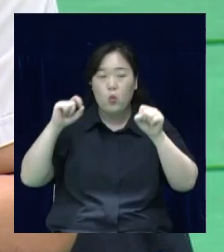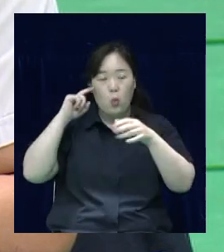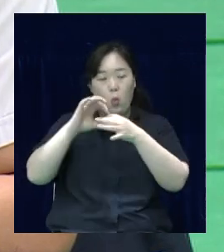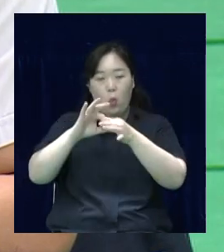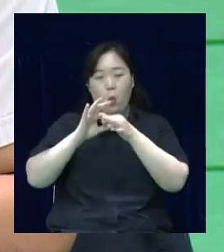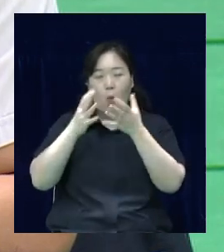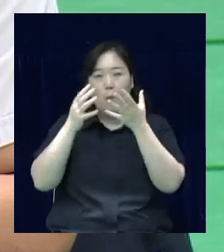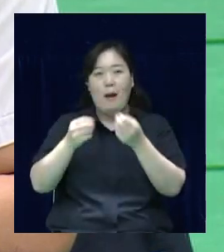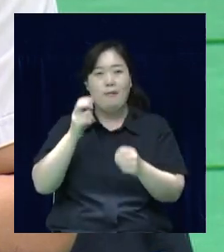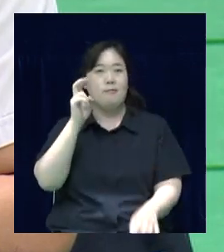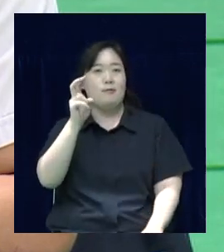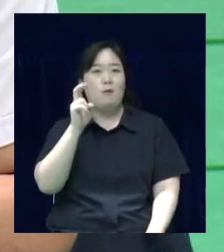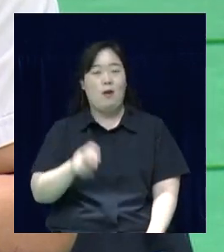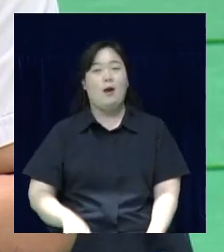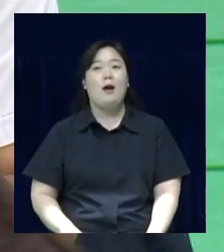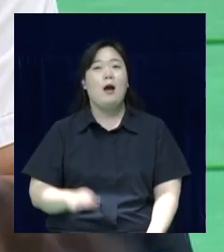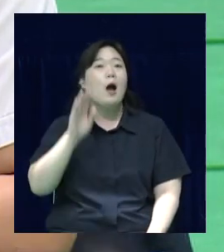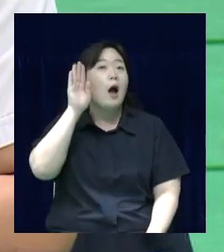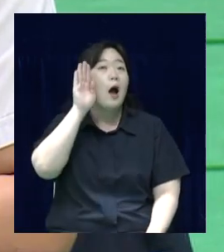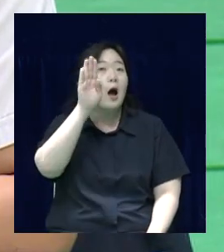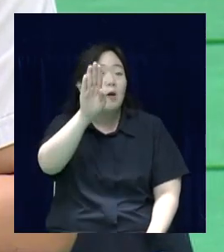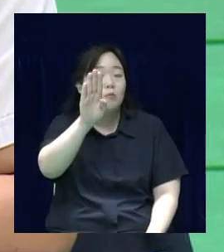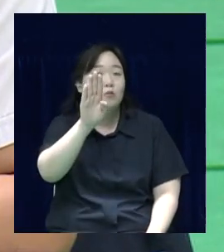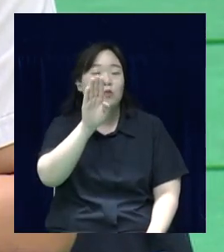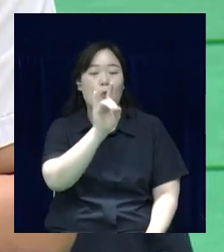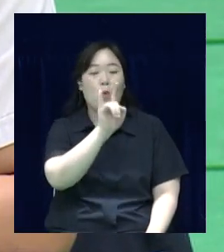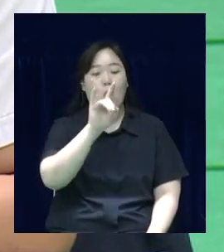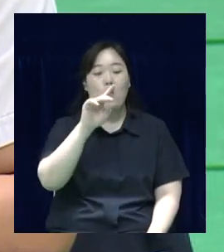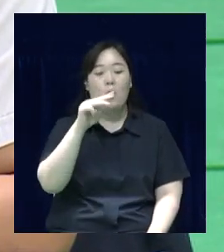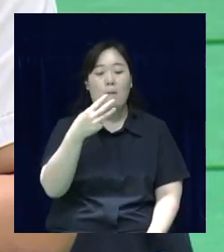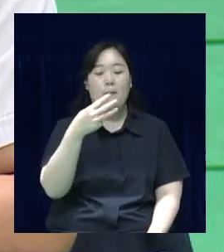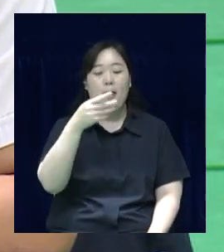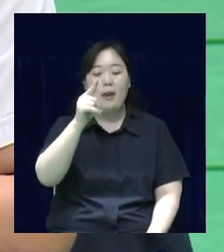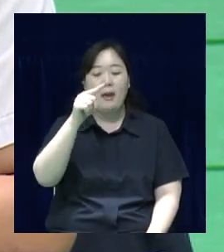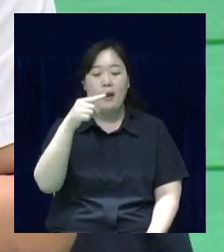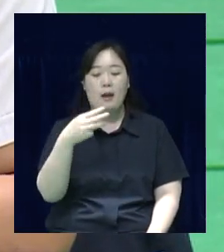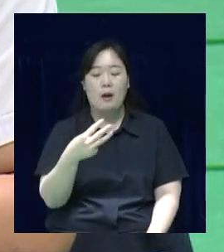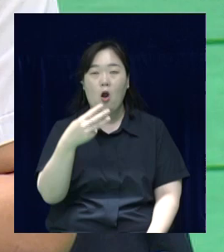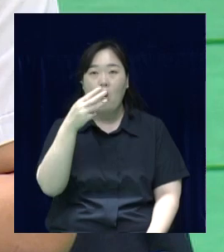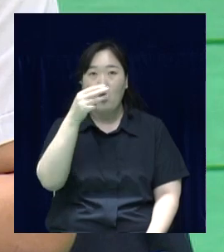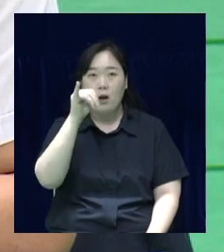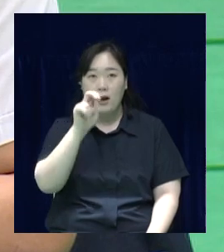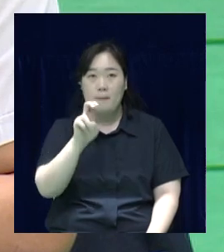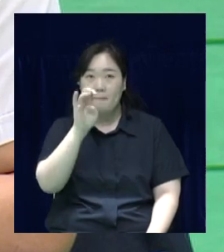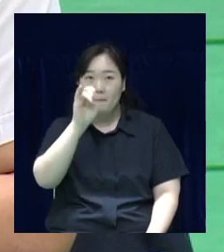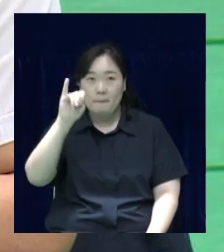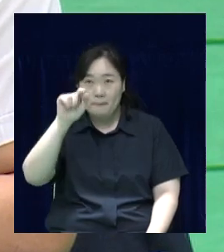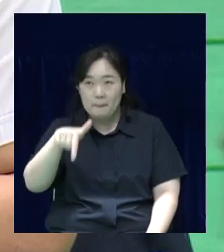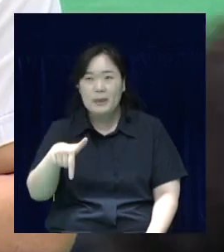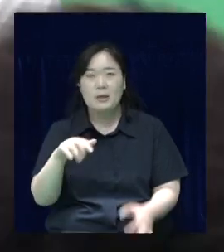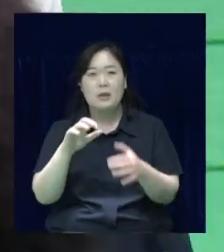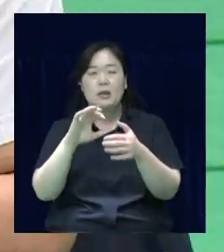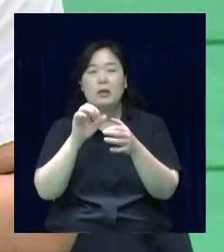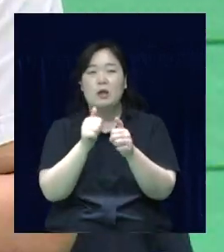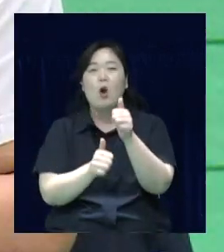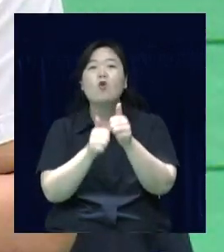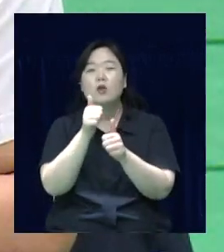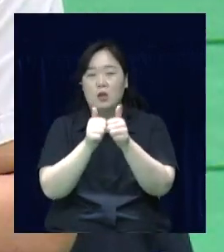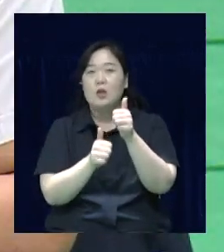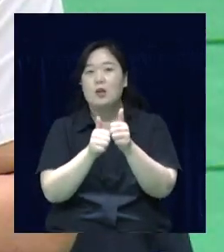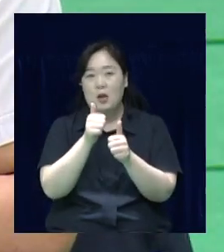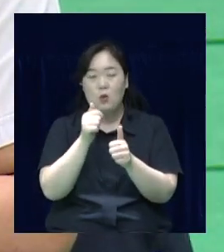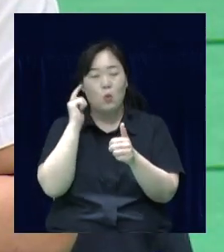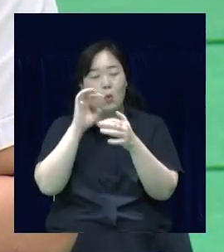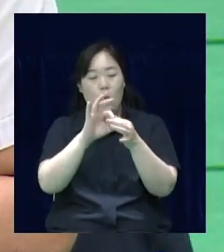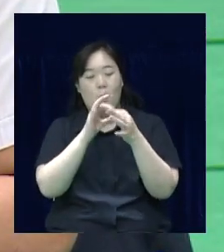같고 당장 앞으로 펼쳐질 이 패럴림픽에 대한 관심도도 높아질 수가 있겠죠. 네, 맞습니다. 네.